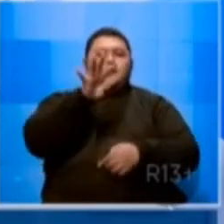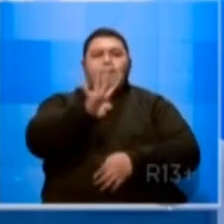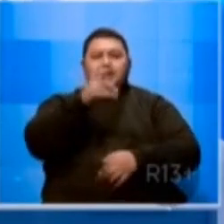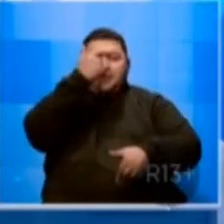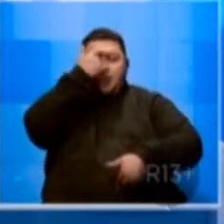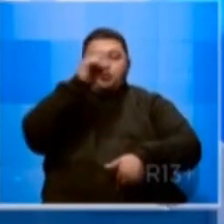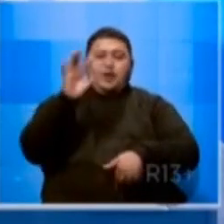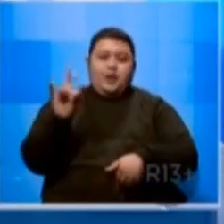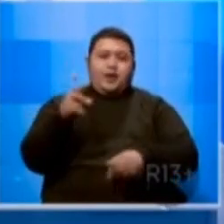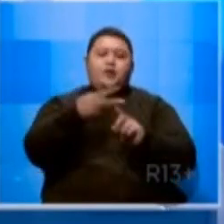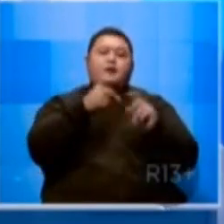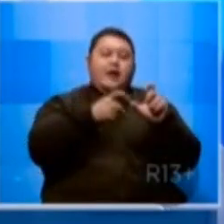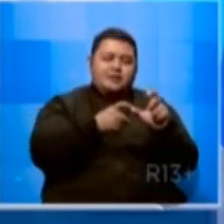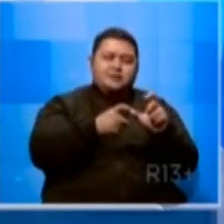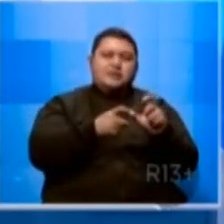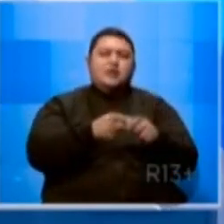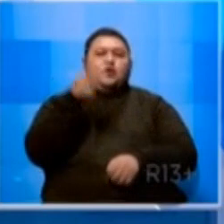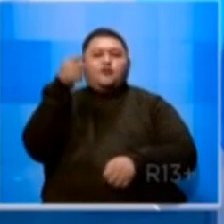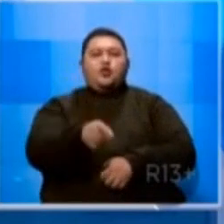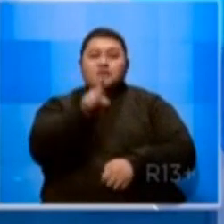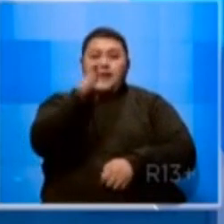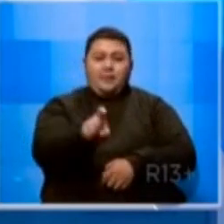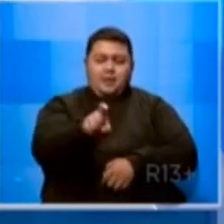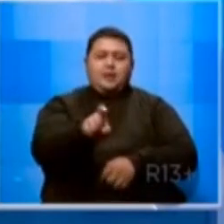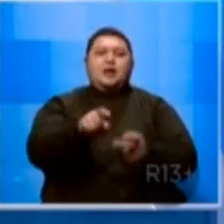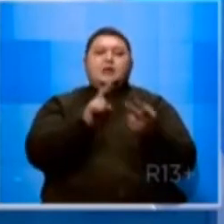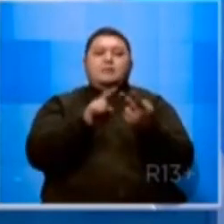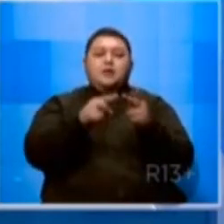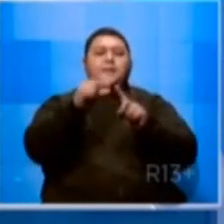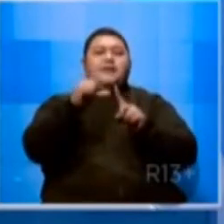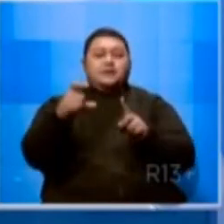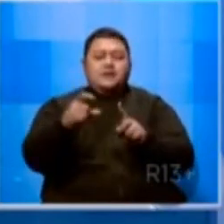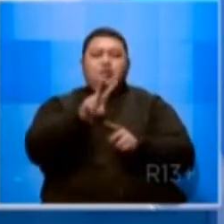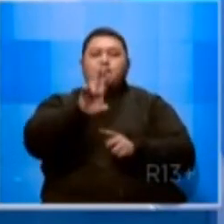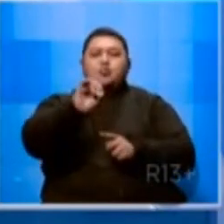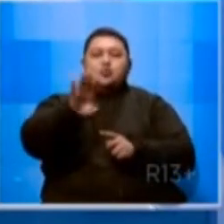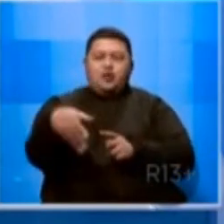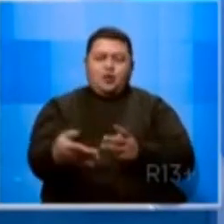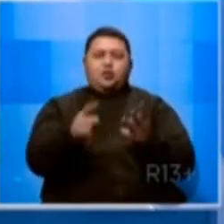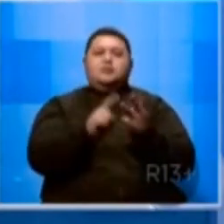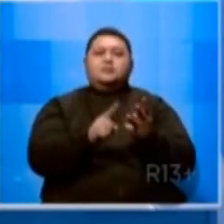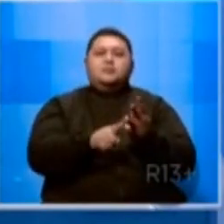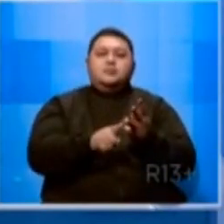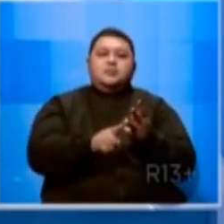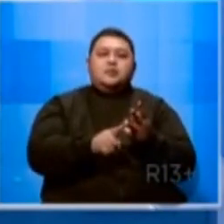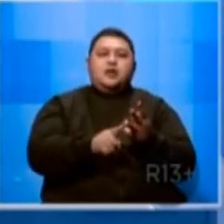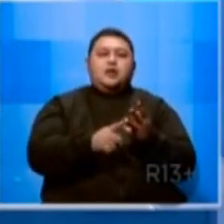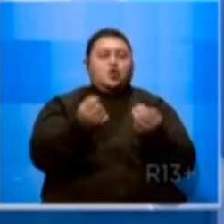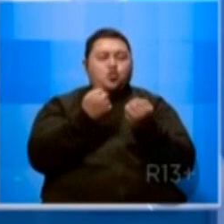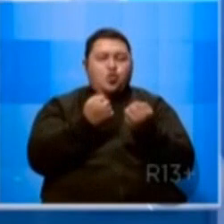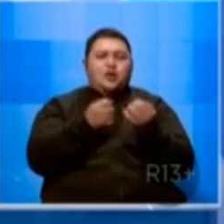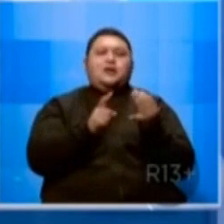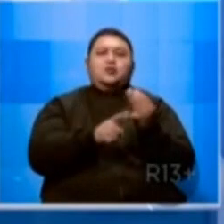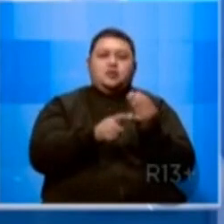pelaku divonis mati kemudian istrinya Putri Candrawati divonis 20 tahun dan juga bahkan dari sipil kuat Ma'ruf